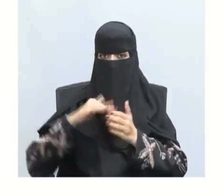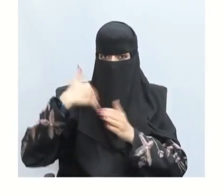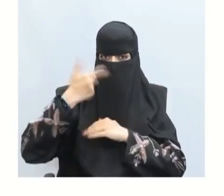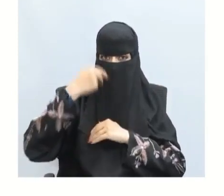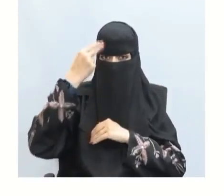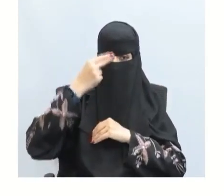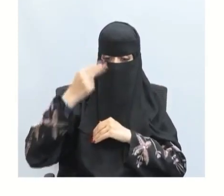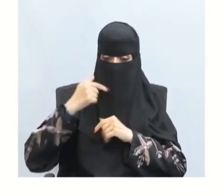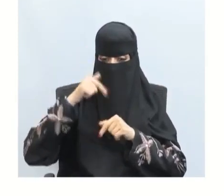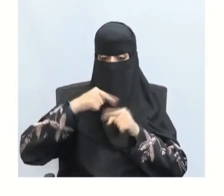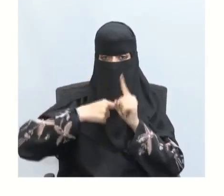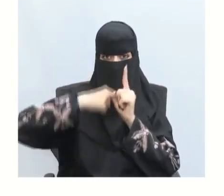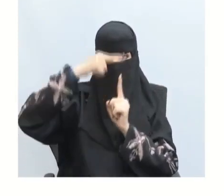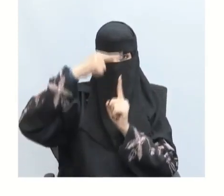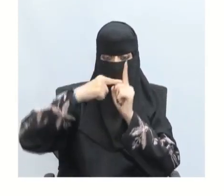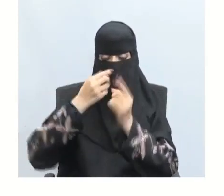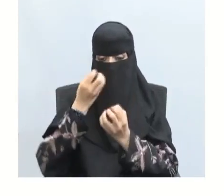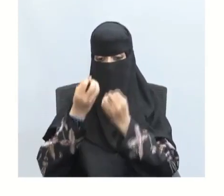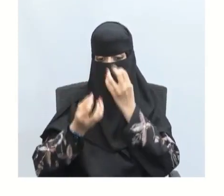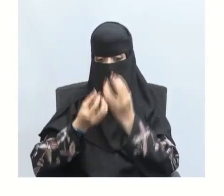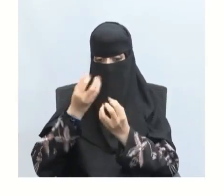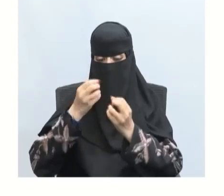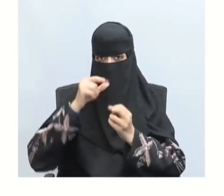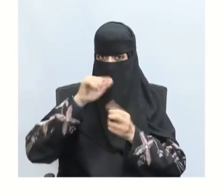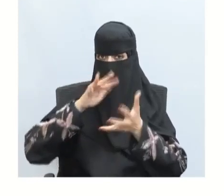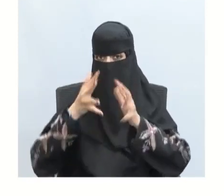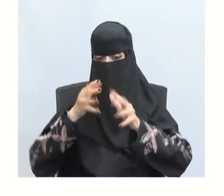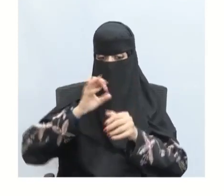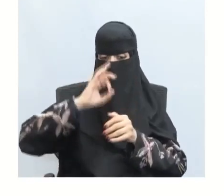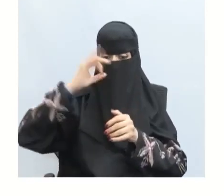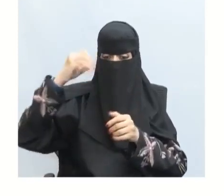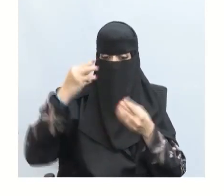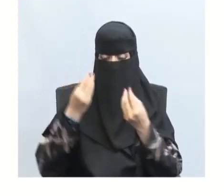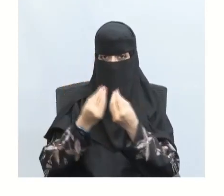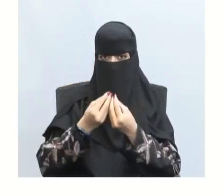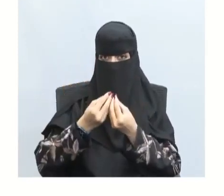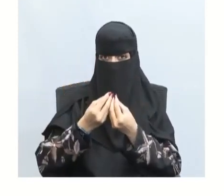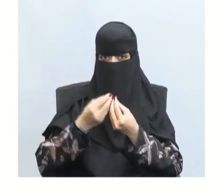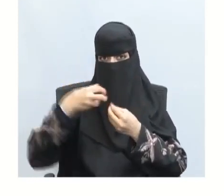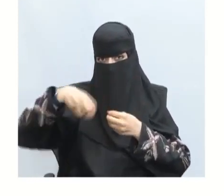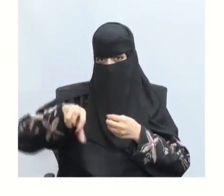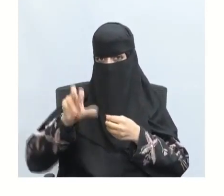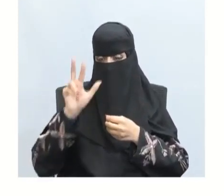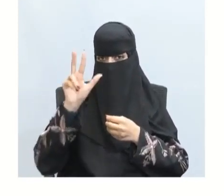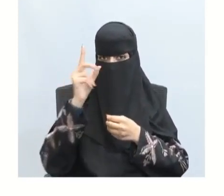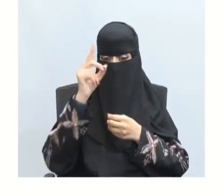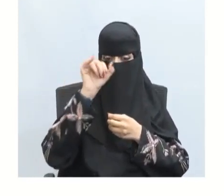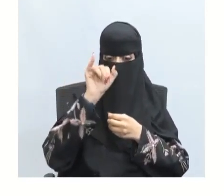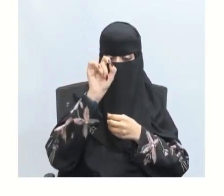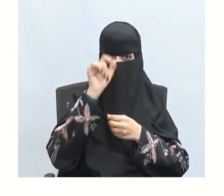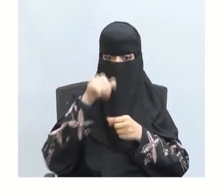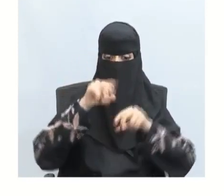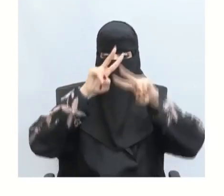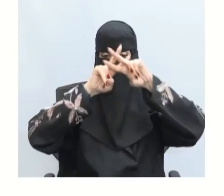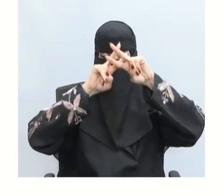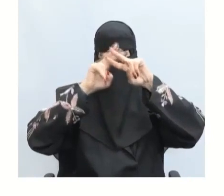رسمنا درجات الحراره او اللمعان مع النوع الطيفي